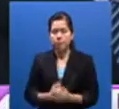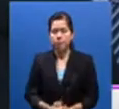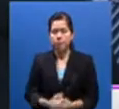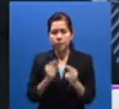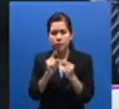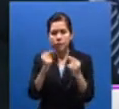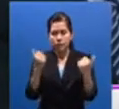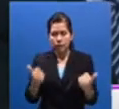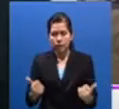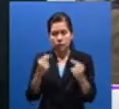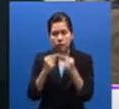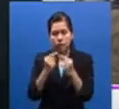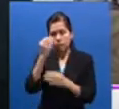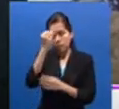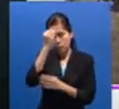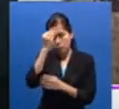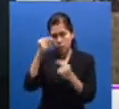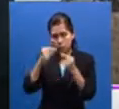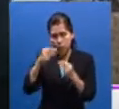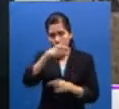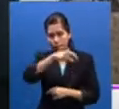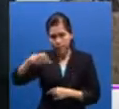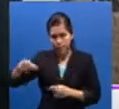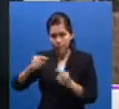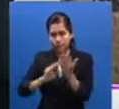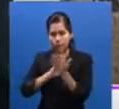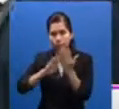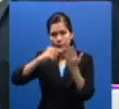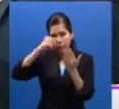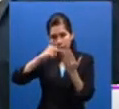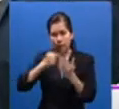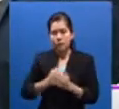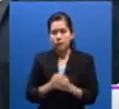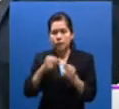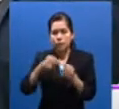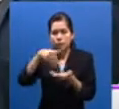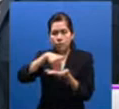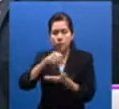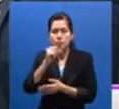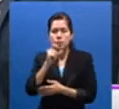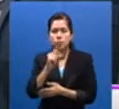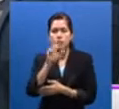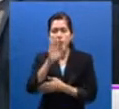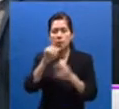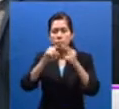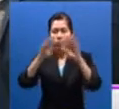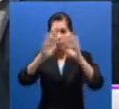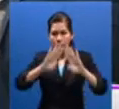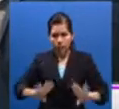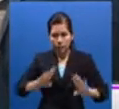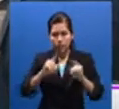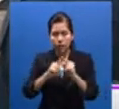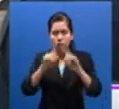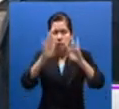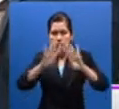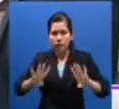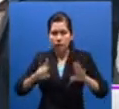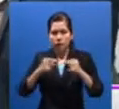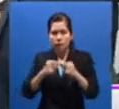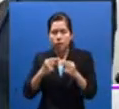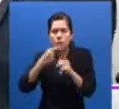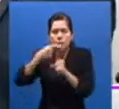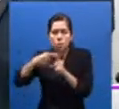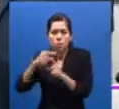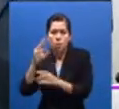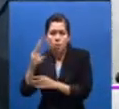กับประเทศไทยซึ่งเป็นคู่ค้าที่สำคัญและเป็นประเทศส่วนกลางที่สำคัญของอาเซียนและอาเซียน +6ซึ่งจึง